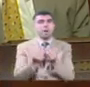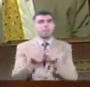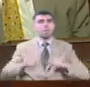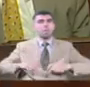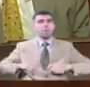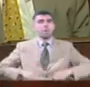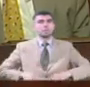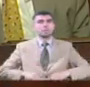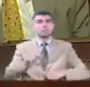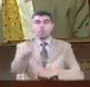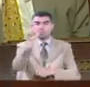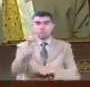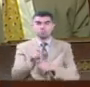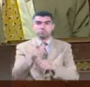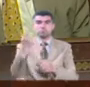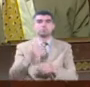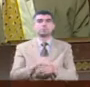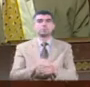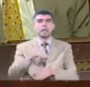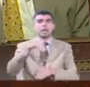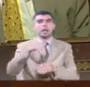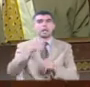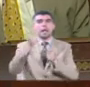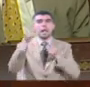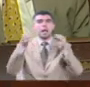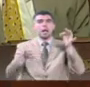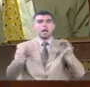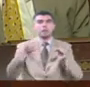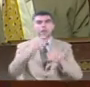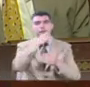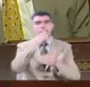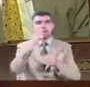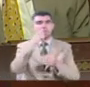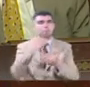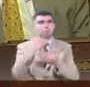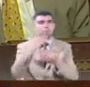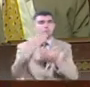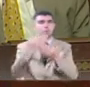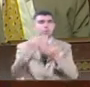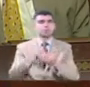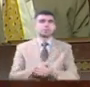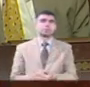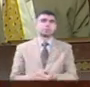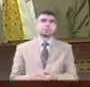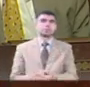السيد الوزير، السيدين الوزيرين، رمضان مبارك سعيد.